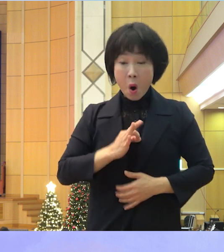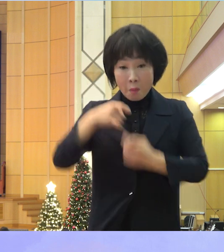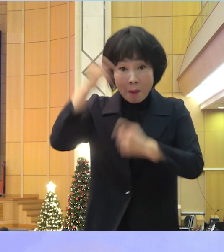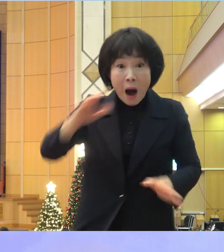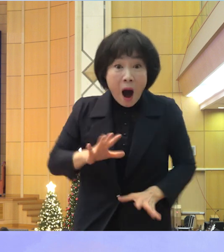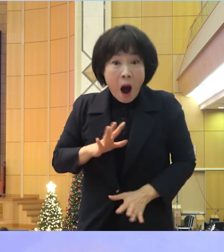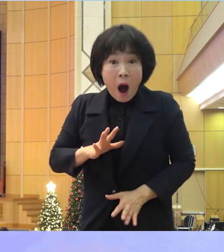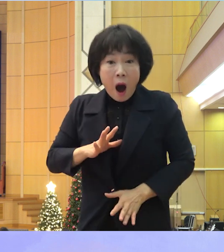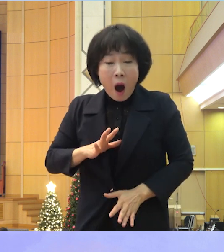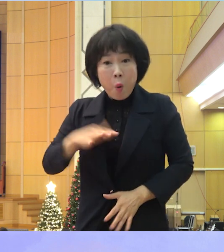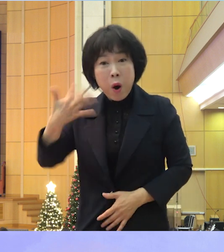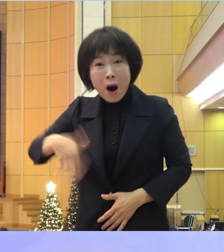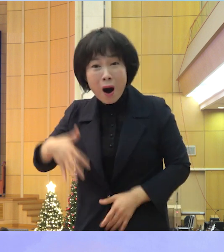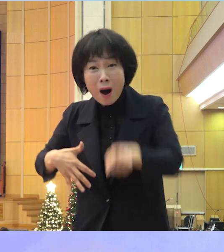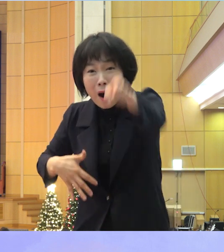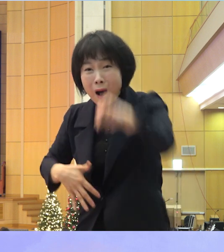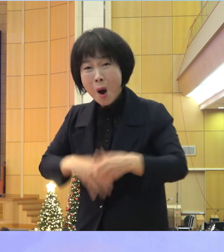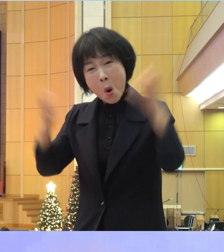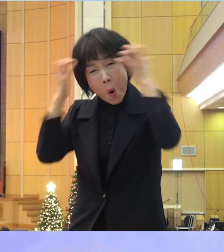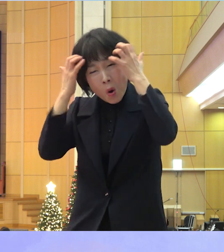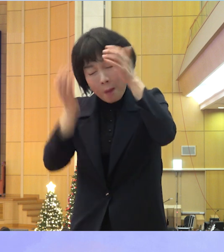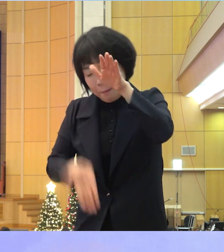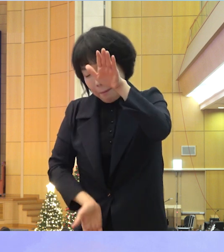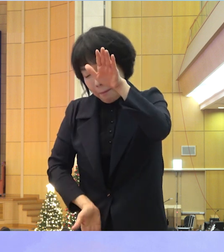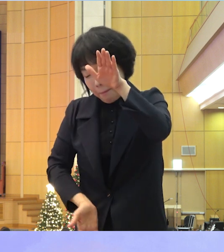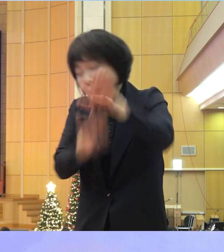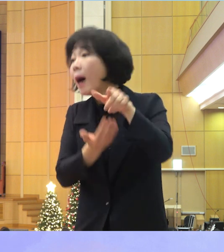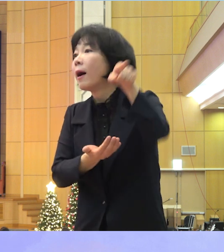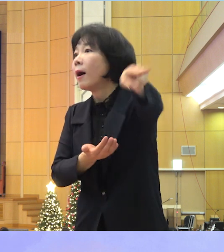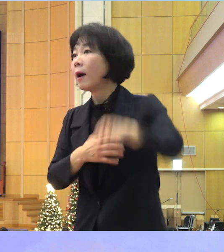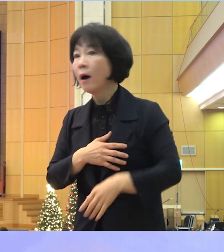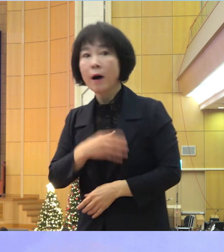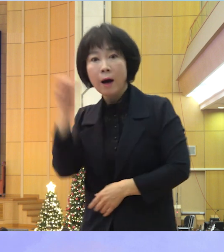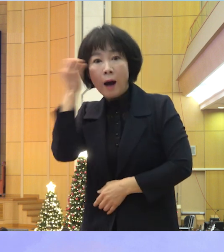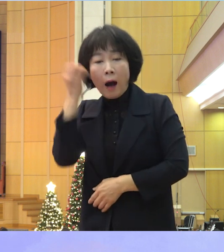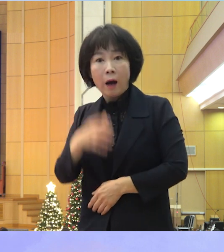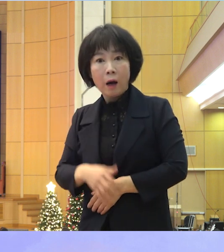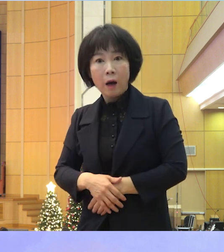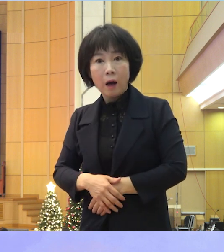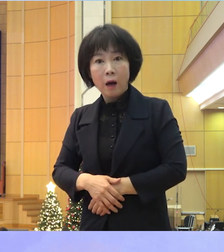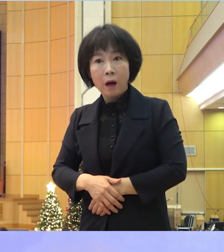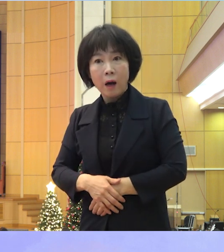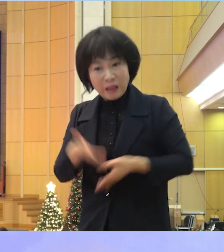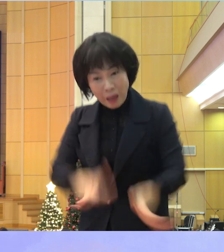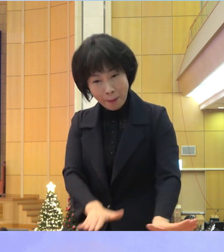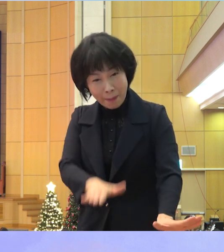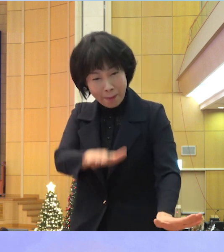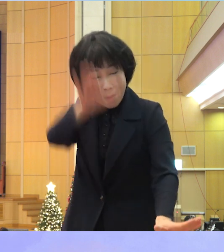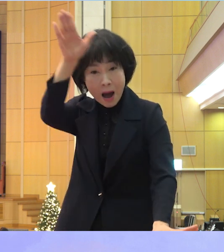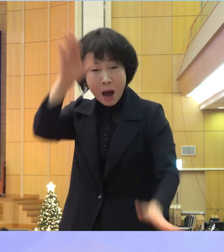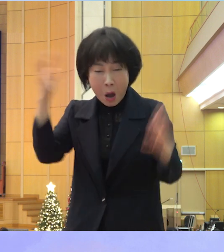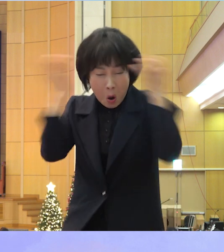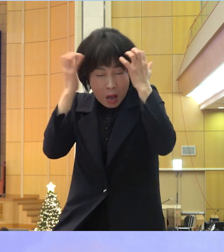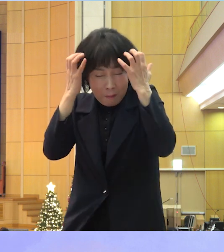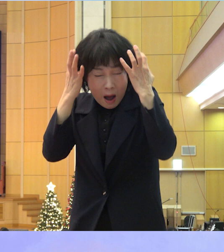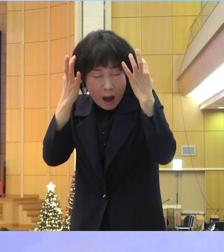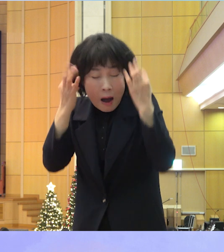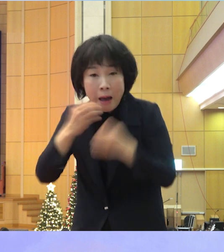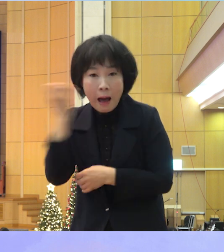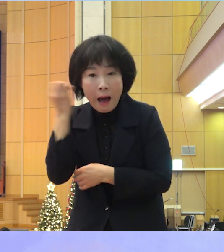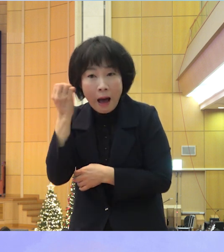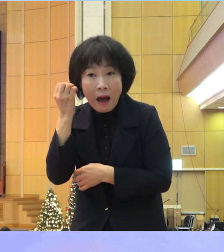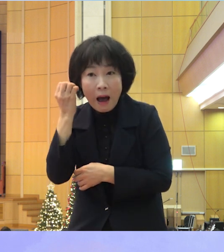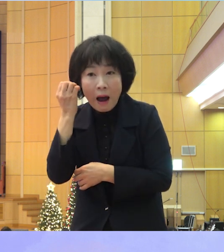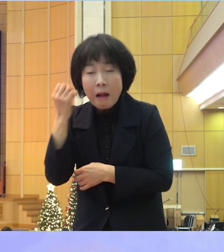욥처럼 고난 많이 당하고, 욥처럼 정말 가슴을 찢고